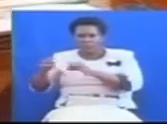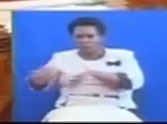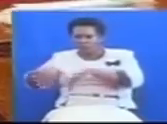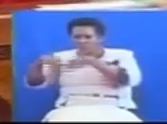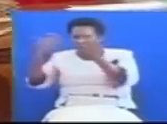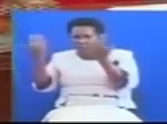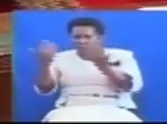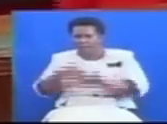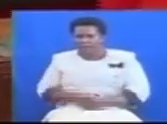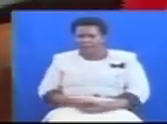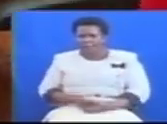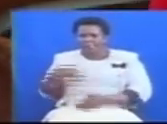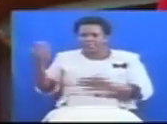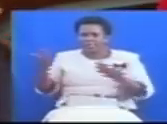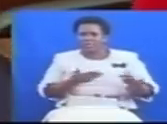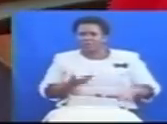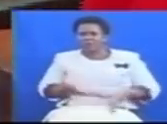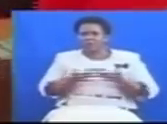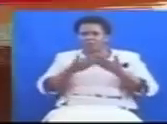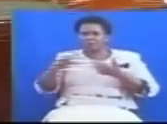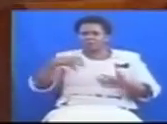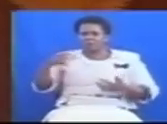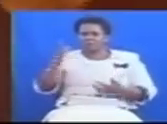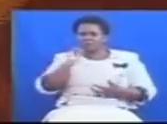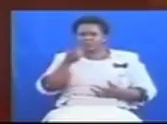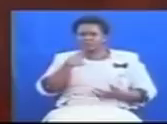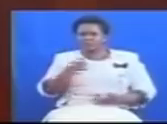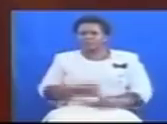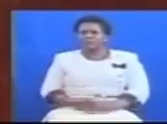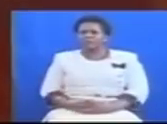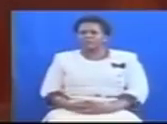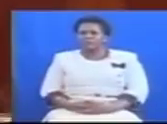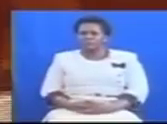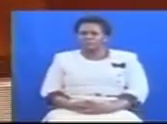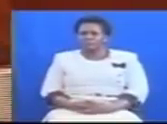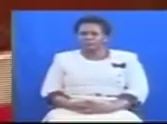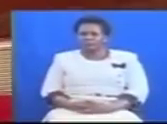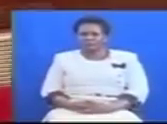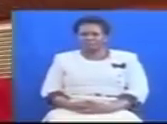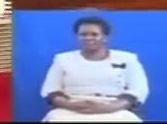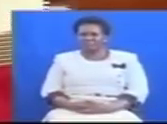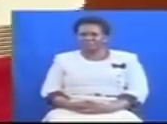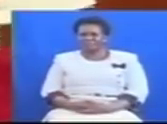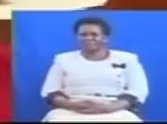linajibiwa na mheshimiwa naibu waziri mheshimiwa Angelina Mabula.